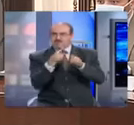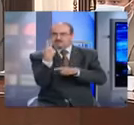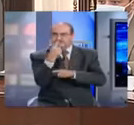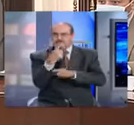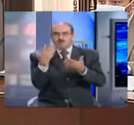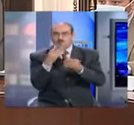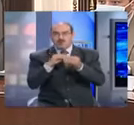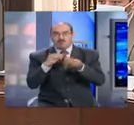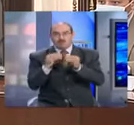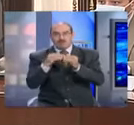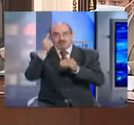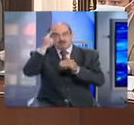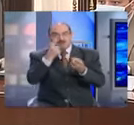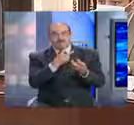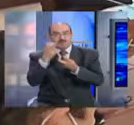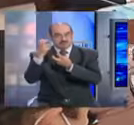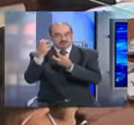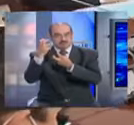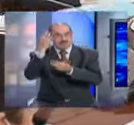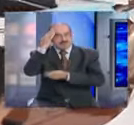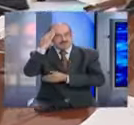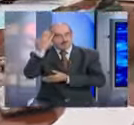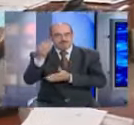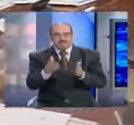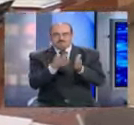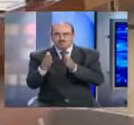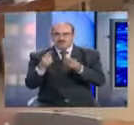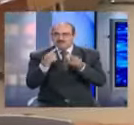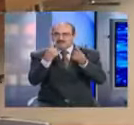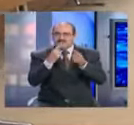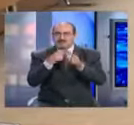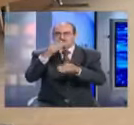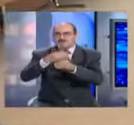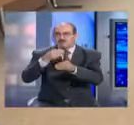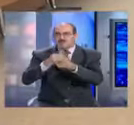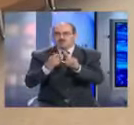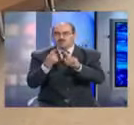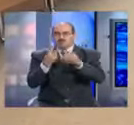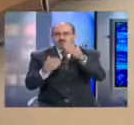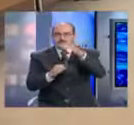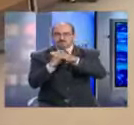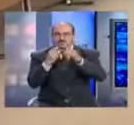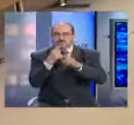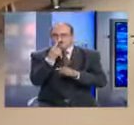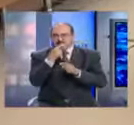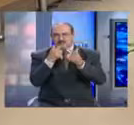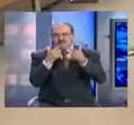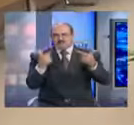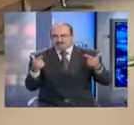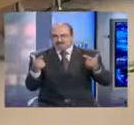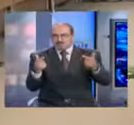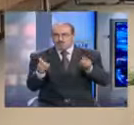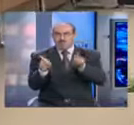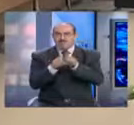ظاهرة الأدمغة. التوجه بالجزائر نحو تكوين أعلى في مجال العلوم بكل تخصصاتها